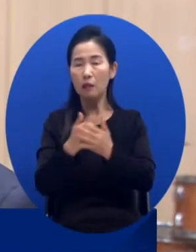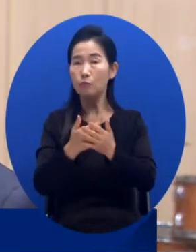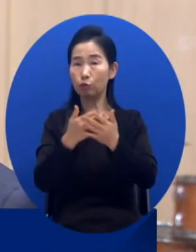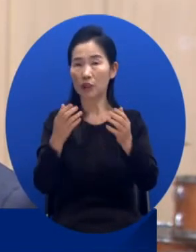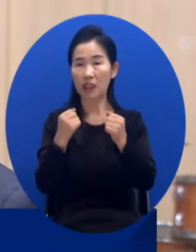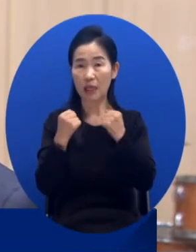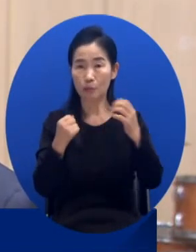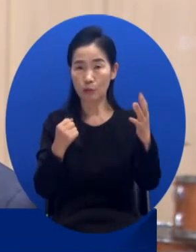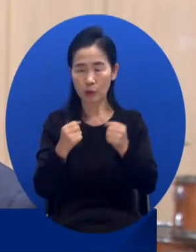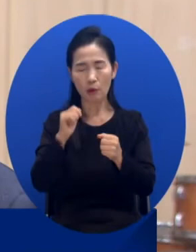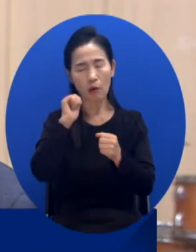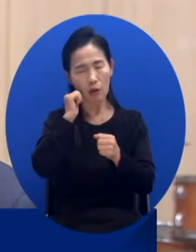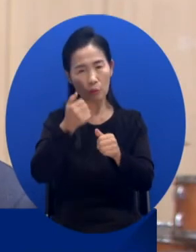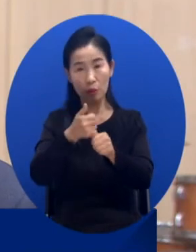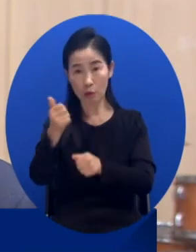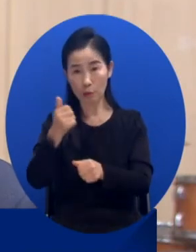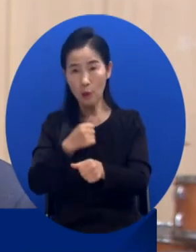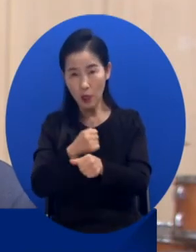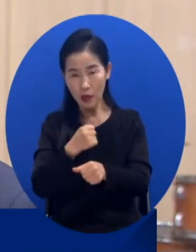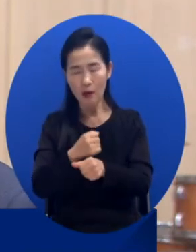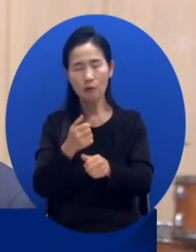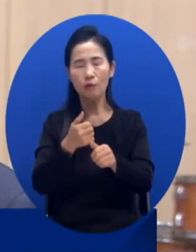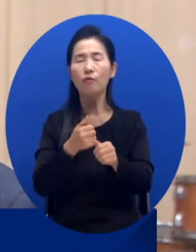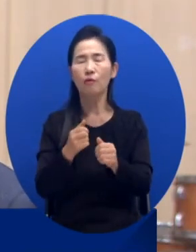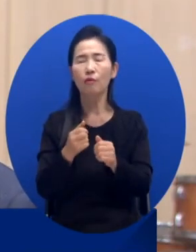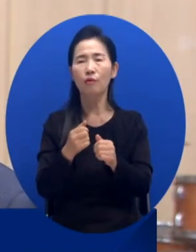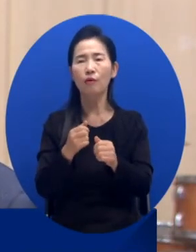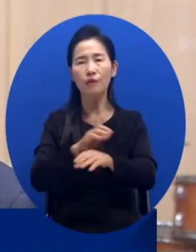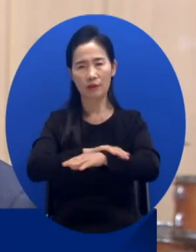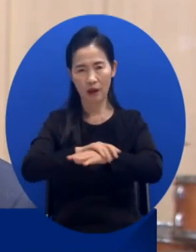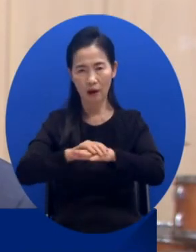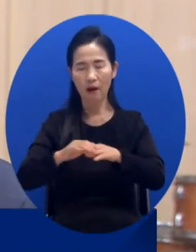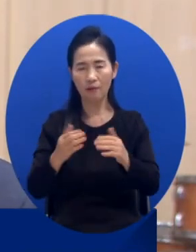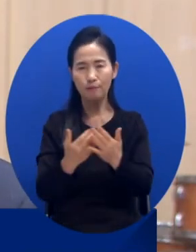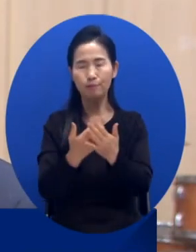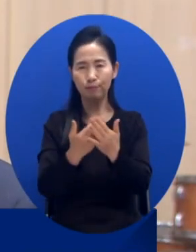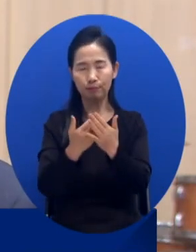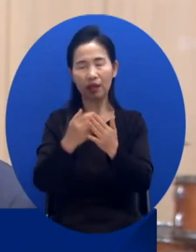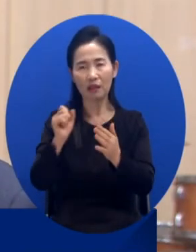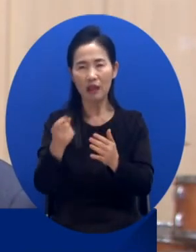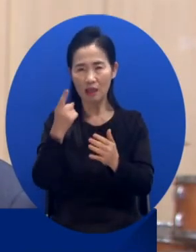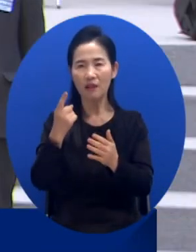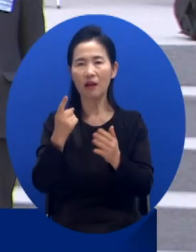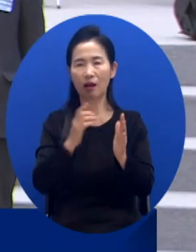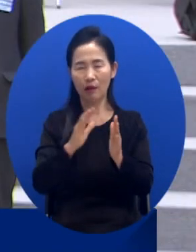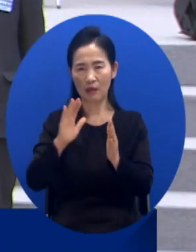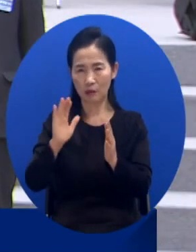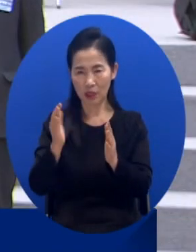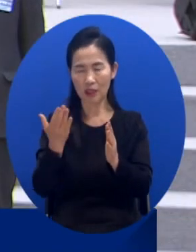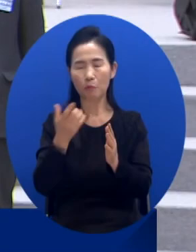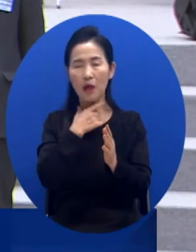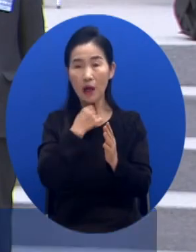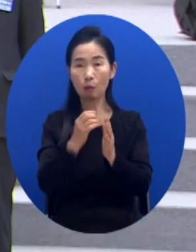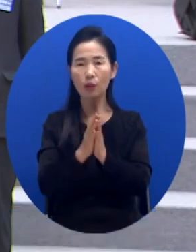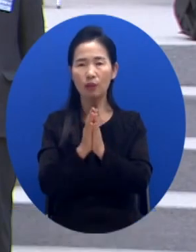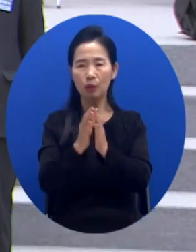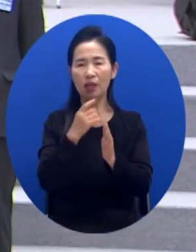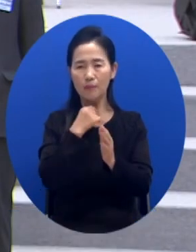어려움을 극복하고 승리하는 그런 계기를 마련할 수 있게 되기를 바라고 기도하겠습니다